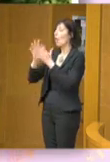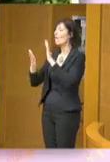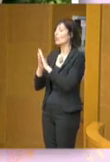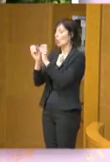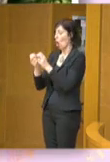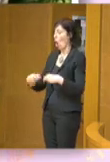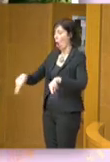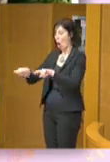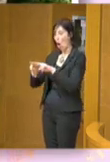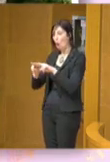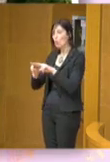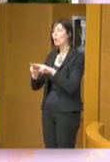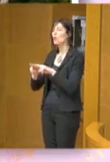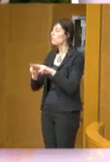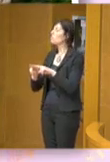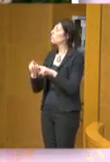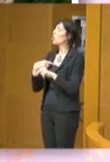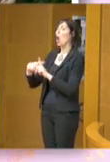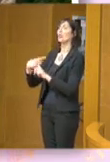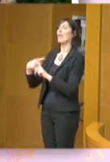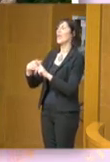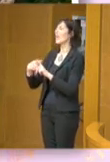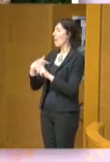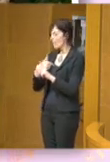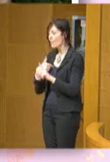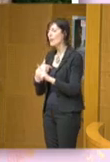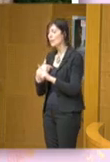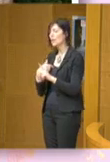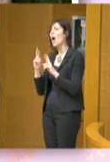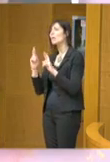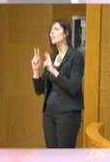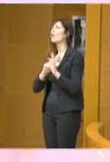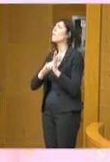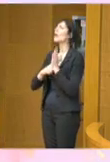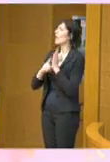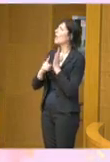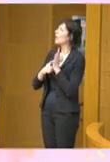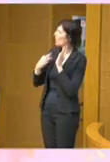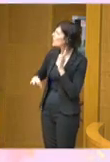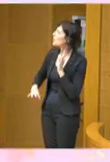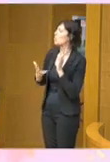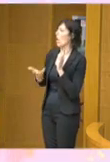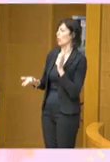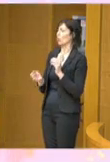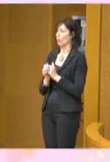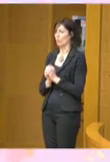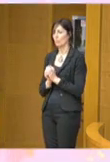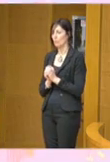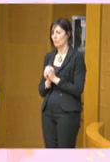Convenzione ONU e sono ottimista e spero che i miei diritti vengano rispettati.